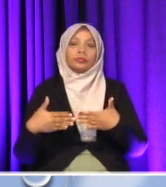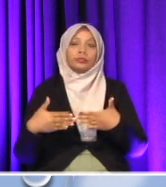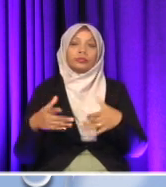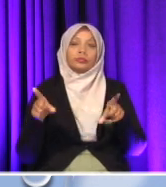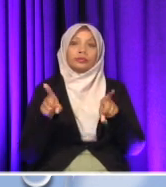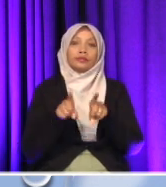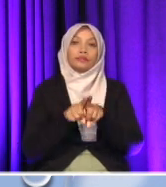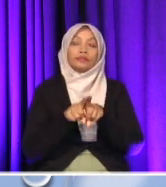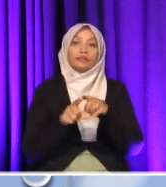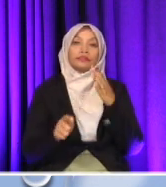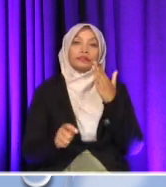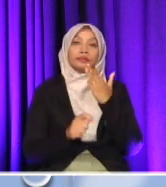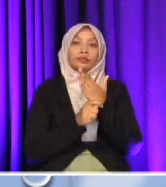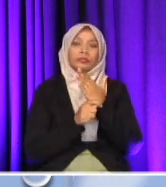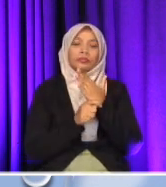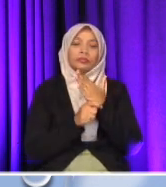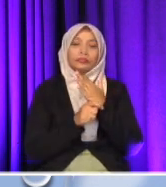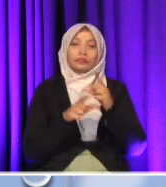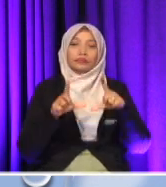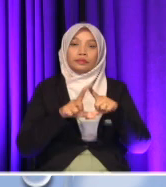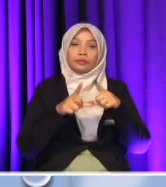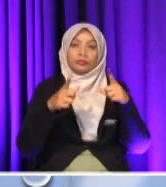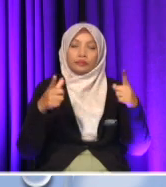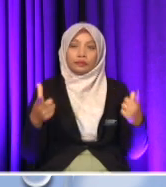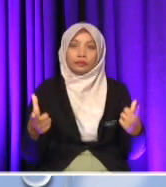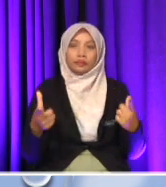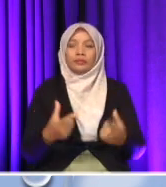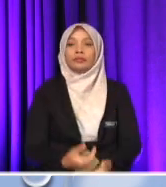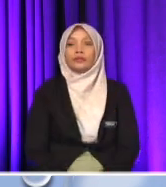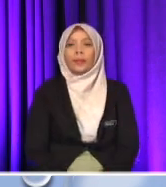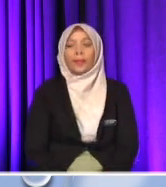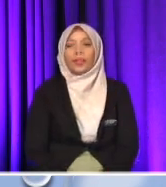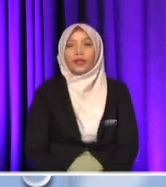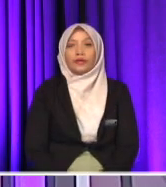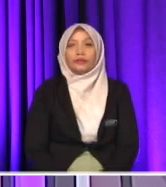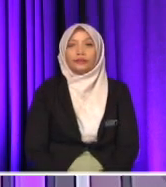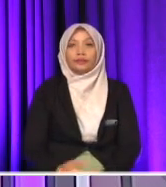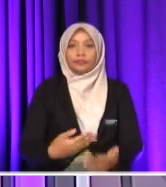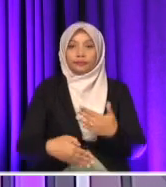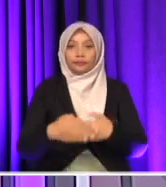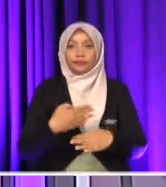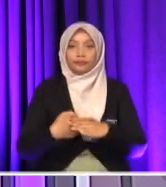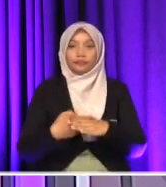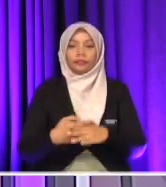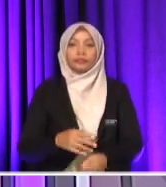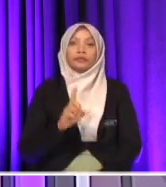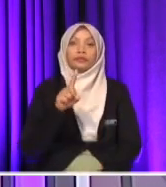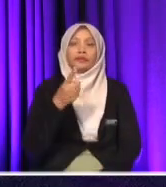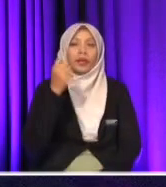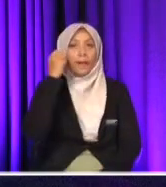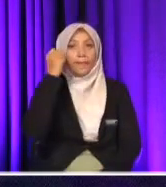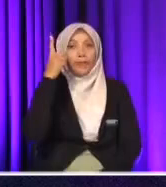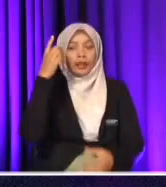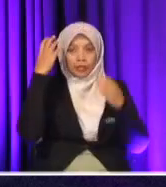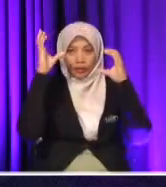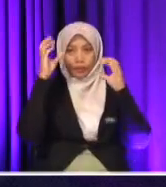kita tambahkan. Itu bezanya dengan lita untuk pengaruh tadi. Kita balikkan sahaja. Okey? Baik, faham cikgu? Faham